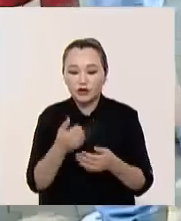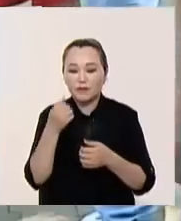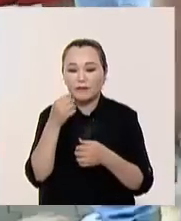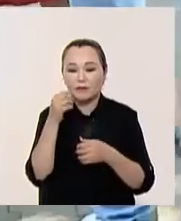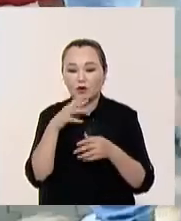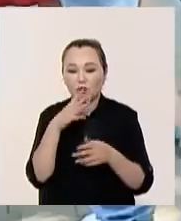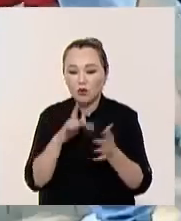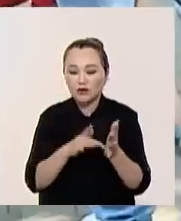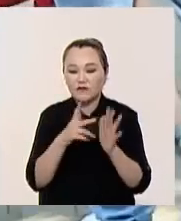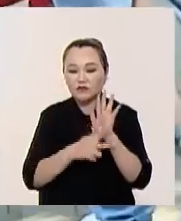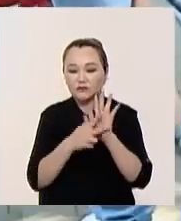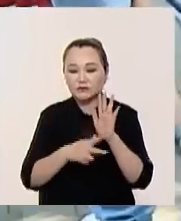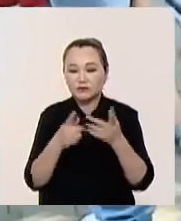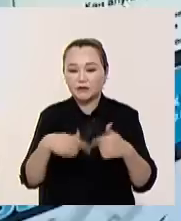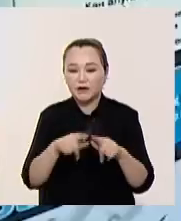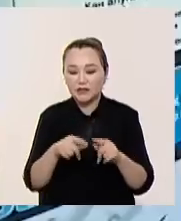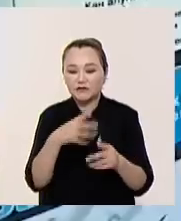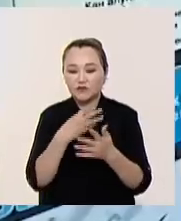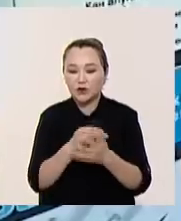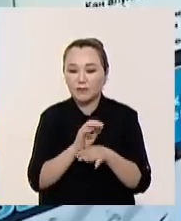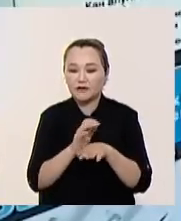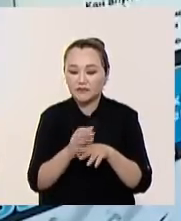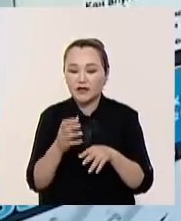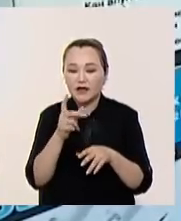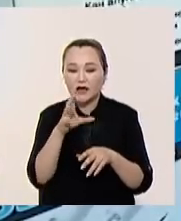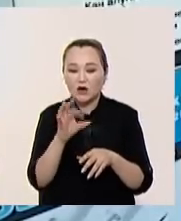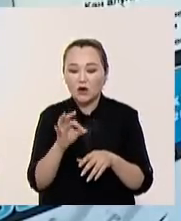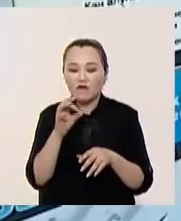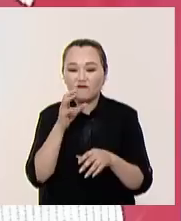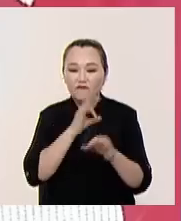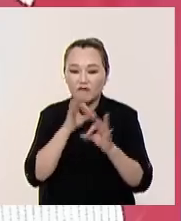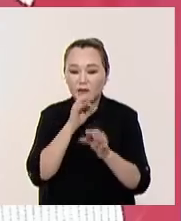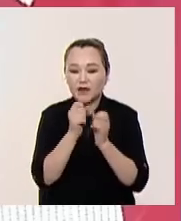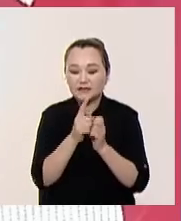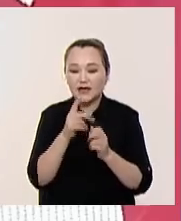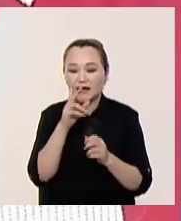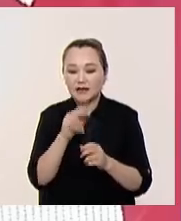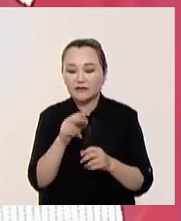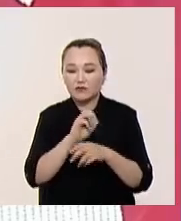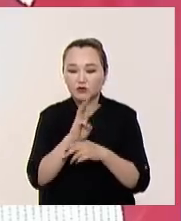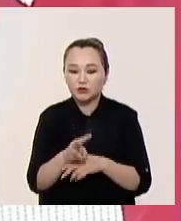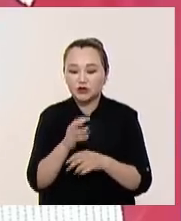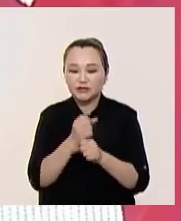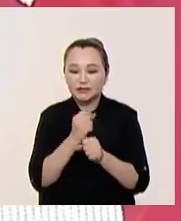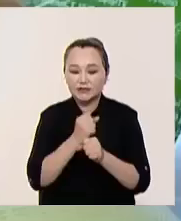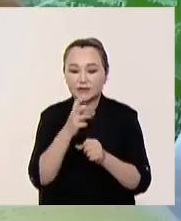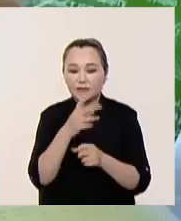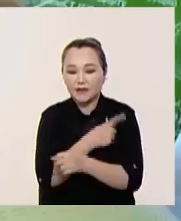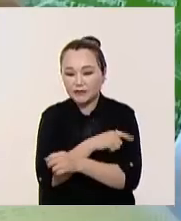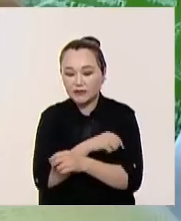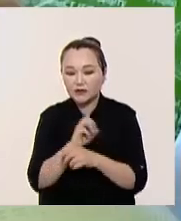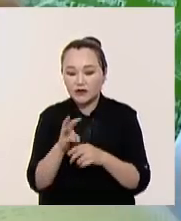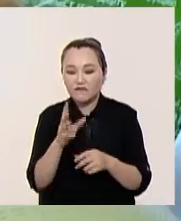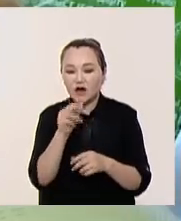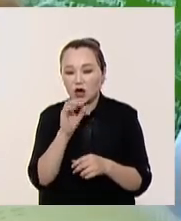представили 80 предприятий. Отечественный производитель «Экофарм» 11 лет обеспечивает внутренний рынок, снабжает медучреждения